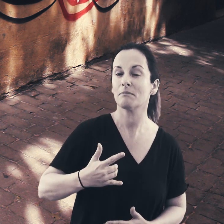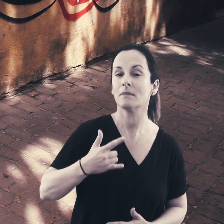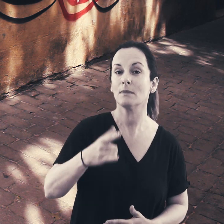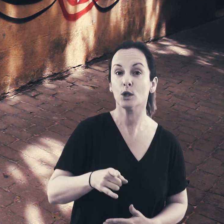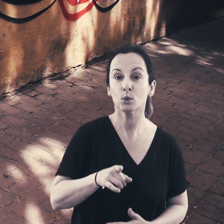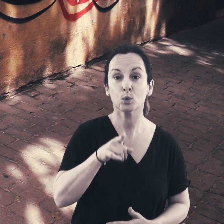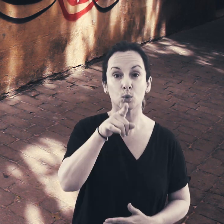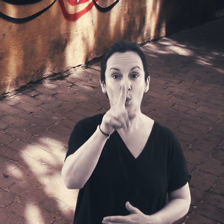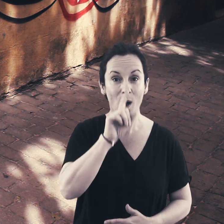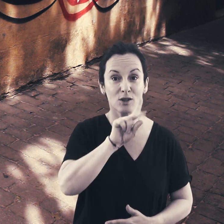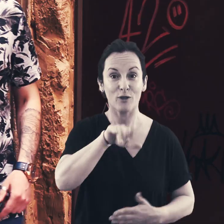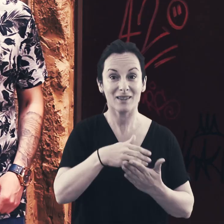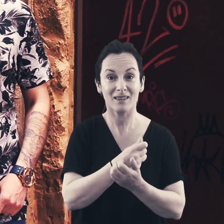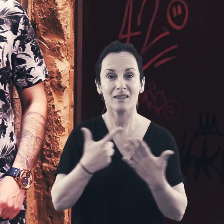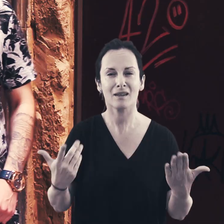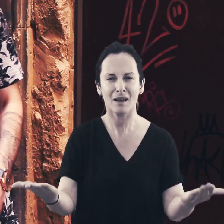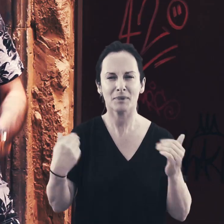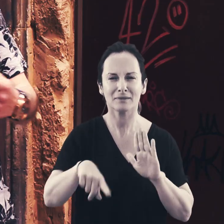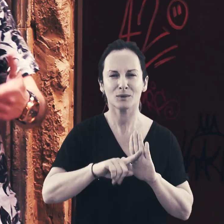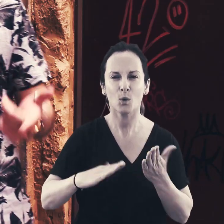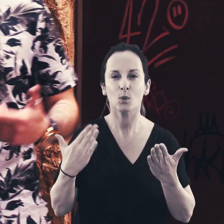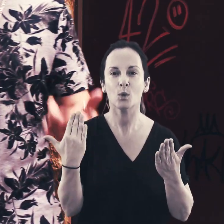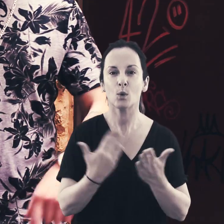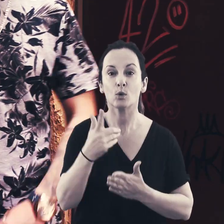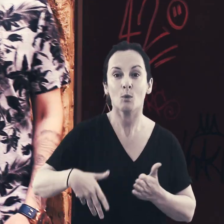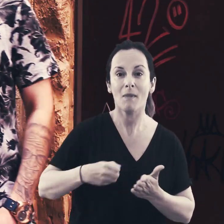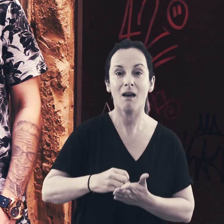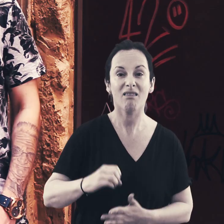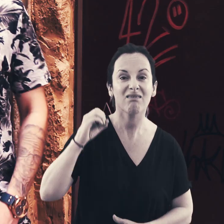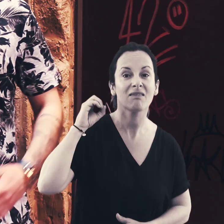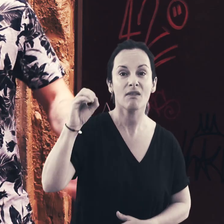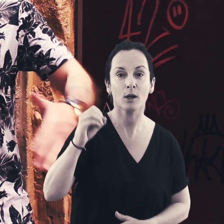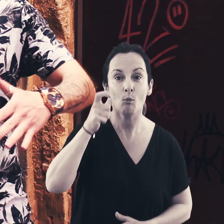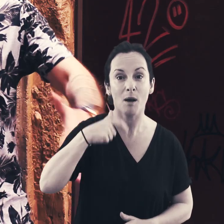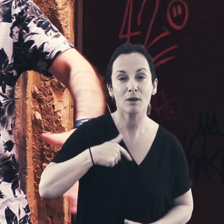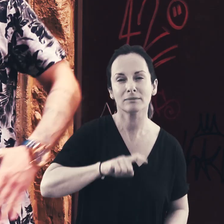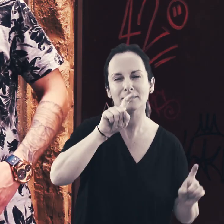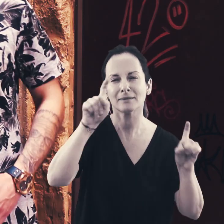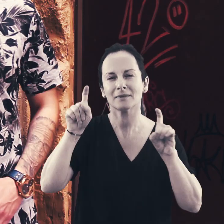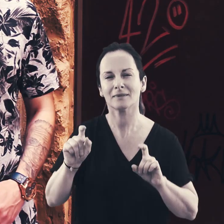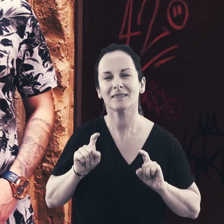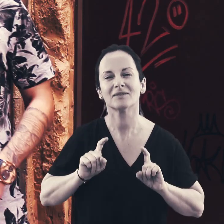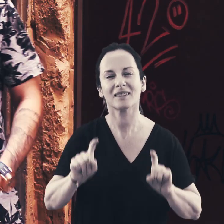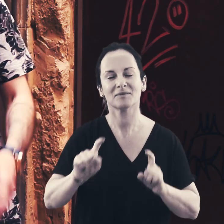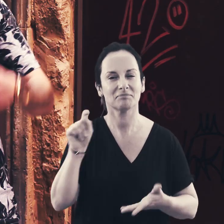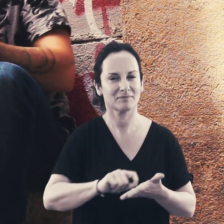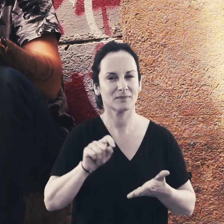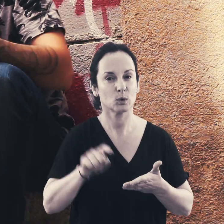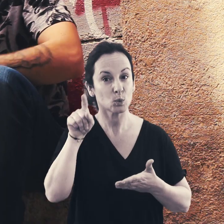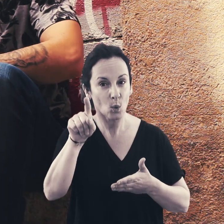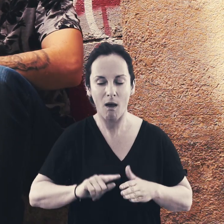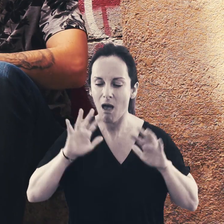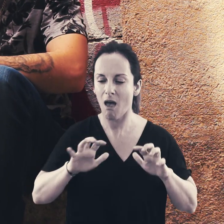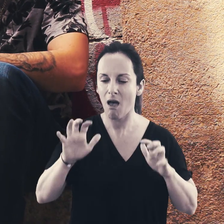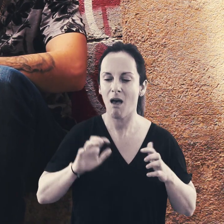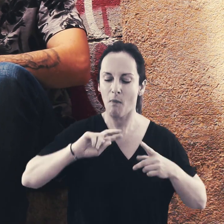millor és que no et costarà ni un sol euro. Faré tallers d'escriptura en el teu poble. Veuràs un parell de formes de rimar de manera noble. De